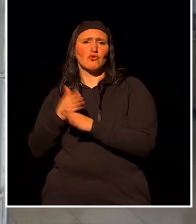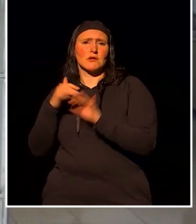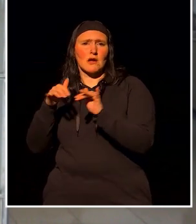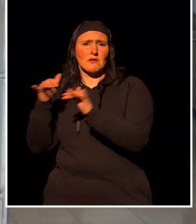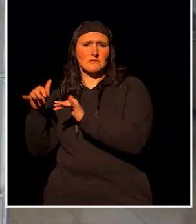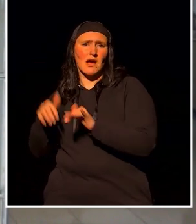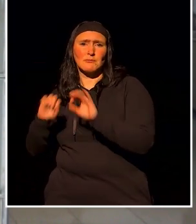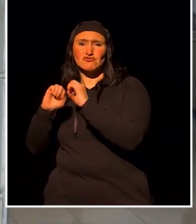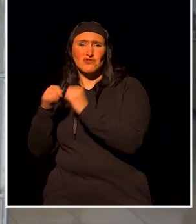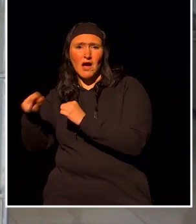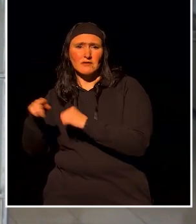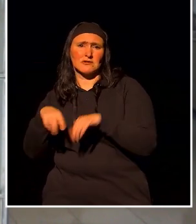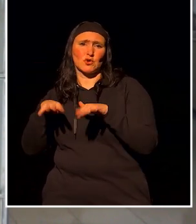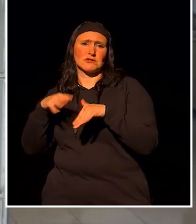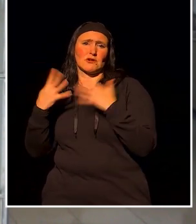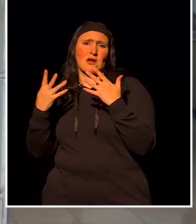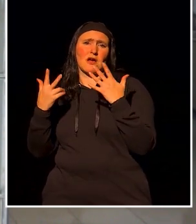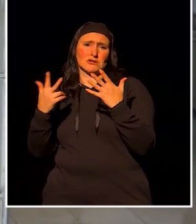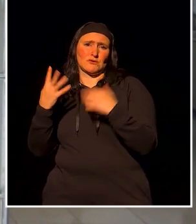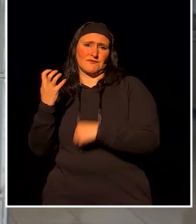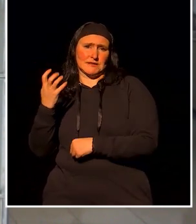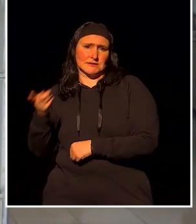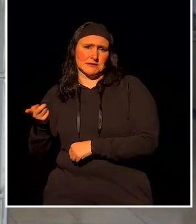Staat 1948